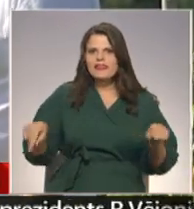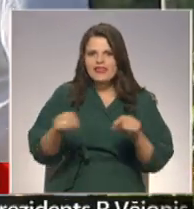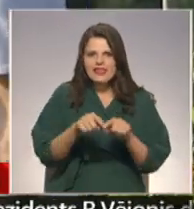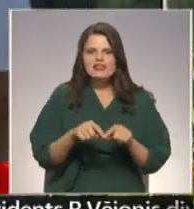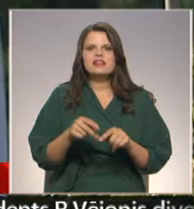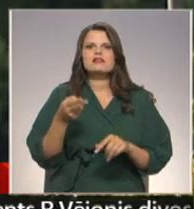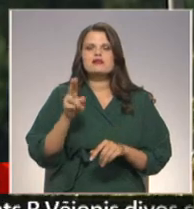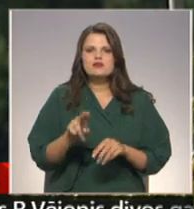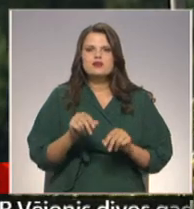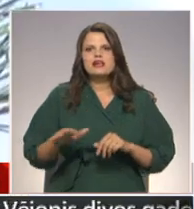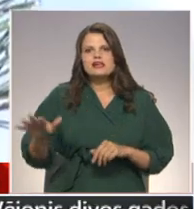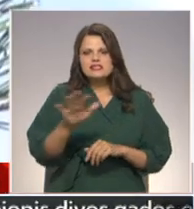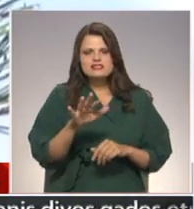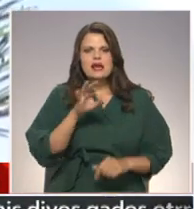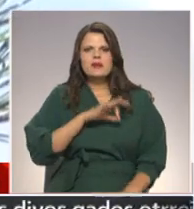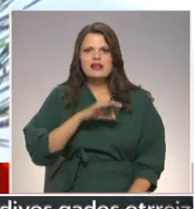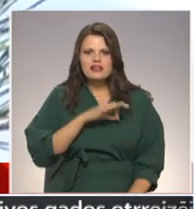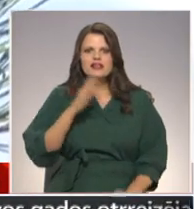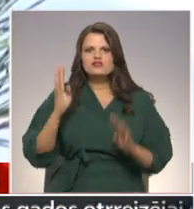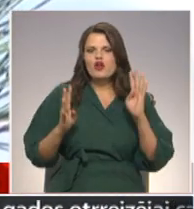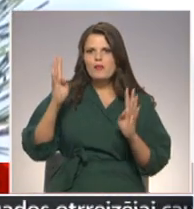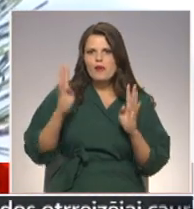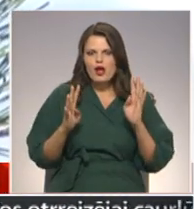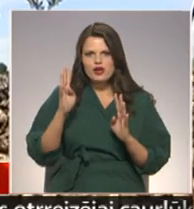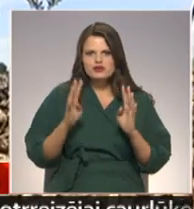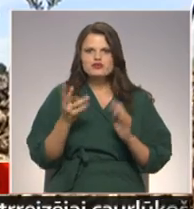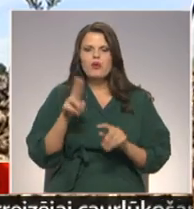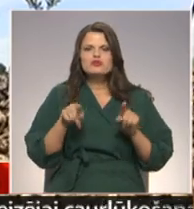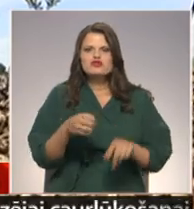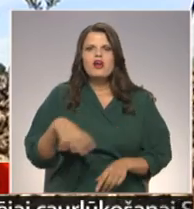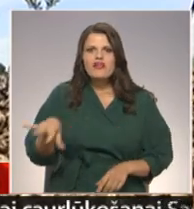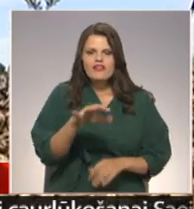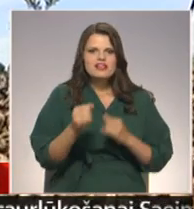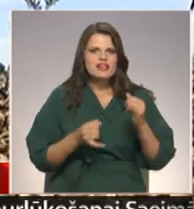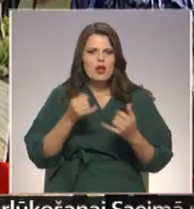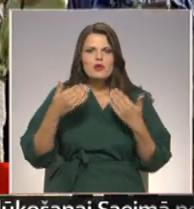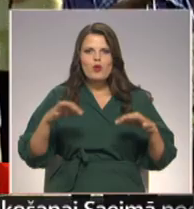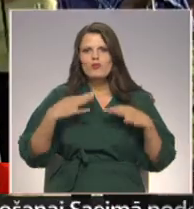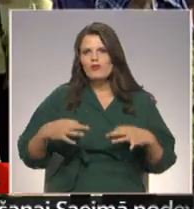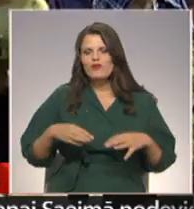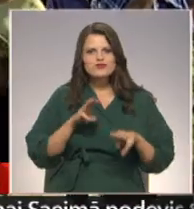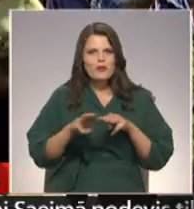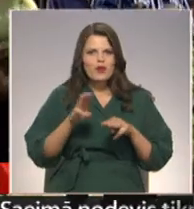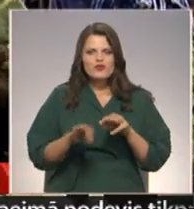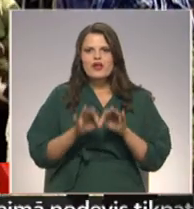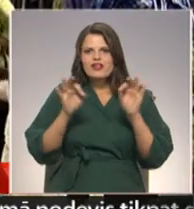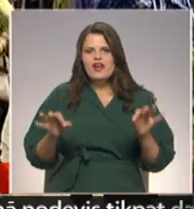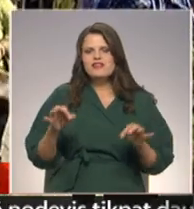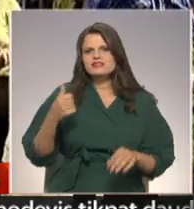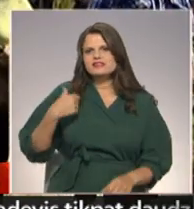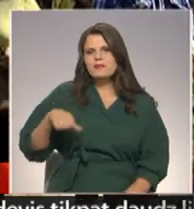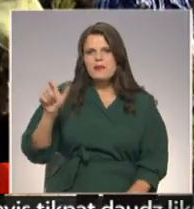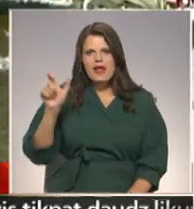hortenzijas, bet zemi saimnieka aizraušanās ar mežu. Un ir cerība, ka šī dārza iekopšanā jau profesionālas metodas ieviesīs meita